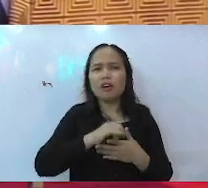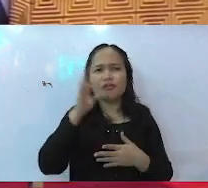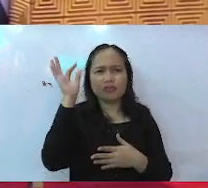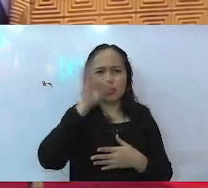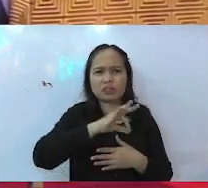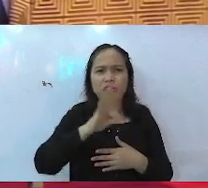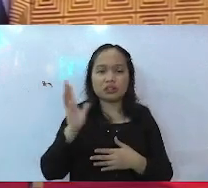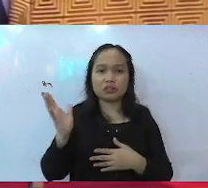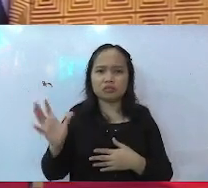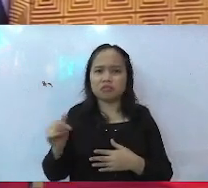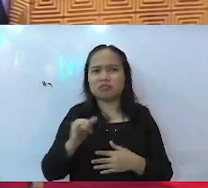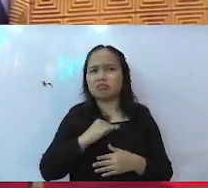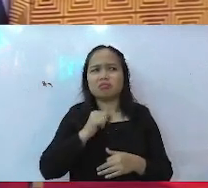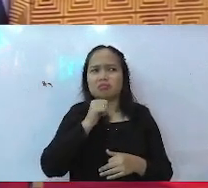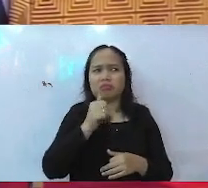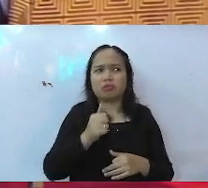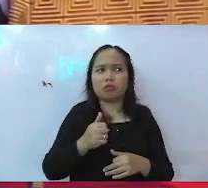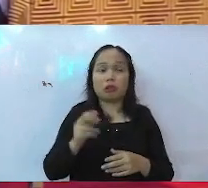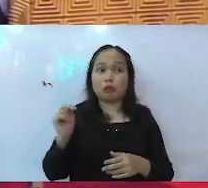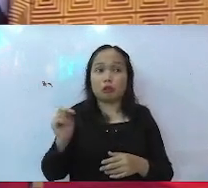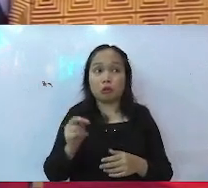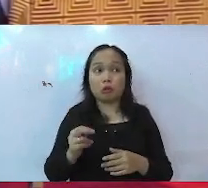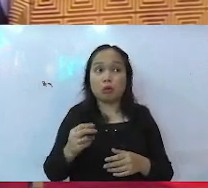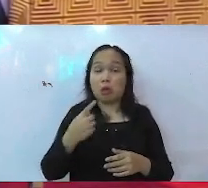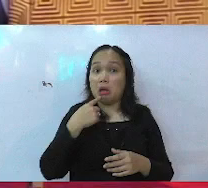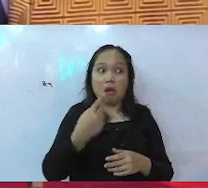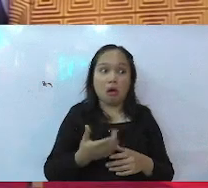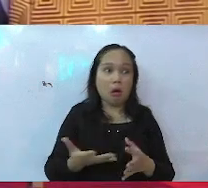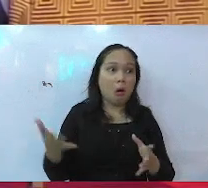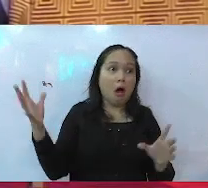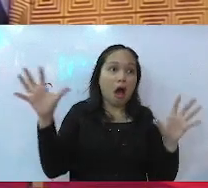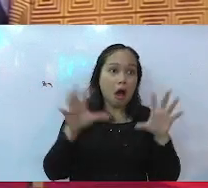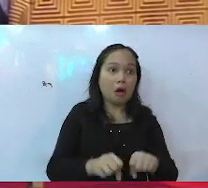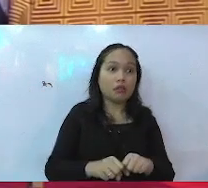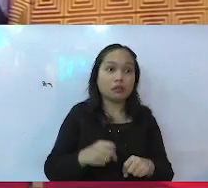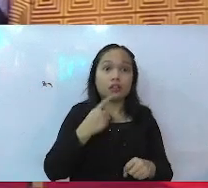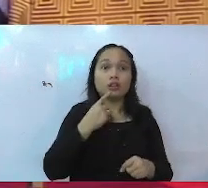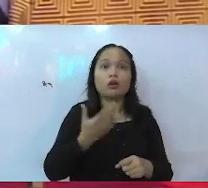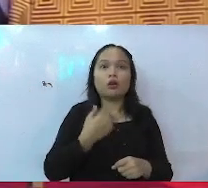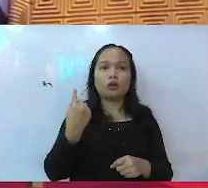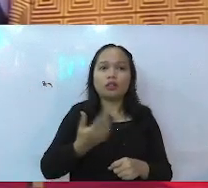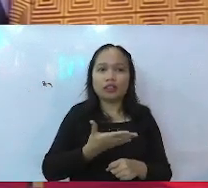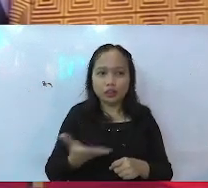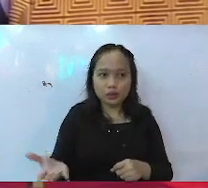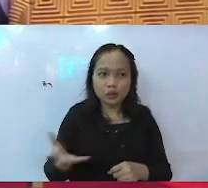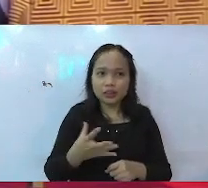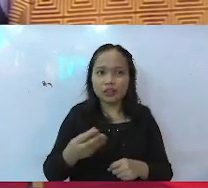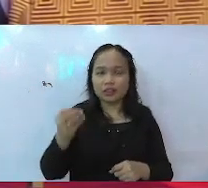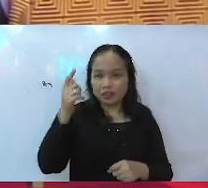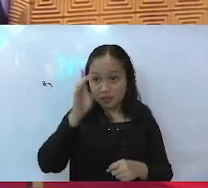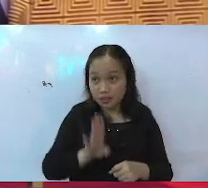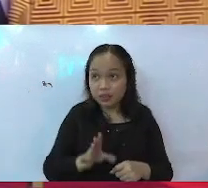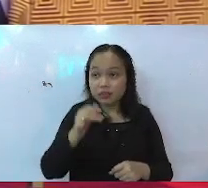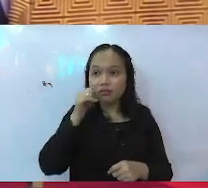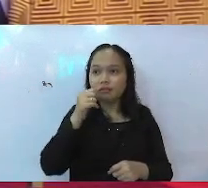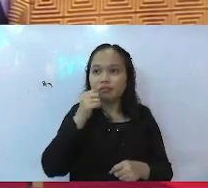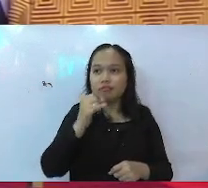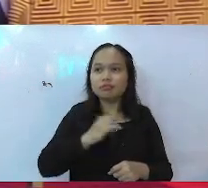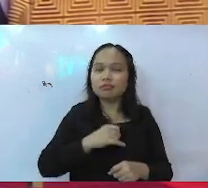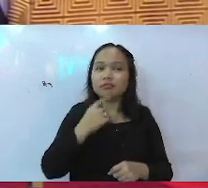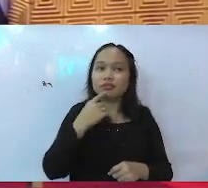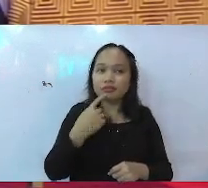pags hindi ko na kailangang hulihin yan h ko na kailangan alamin kung peke it is between you and God ang laging sinasabi ko lang sa